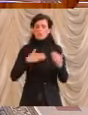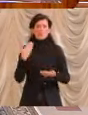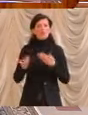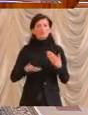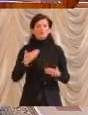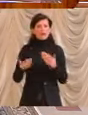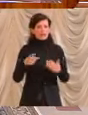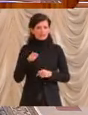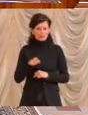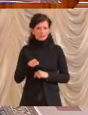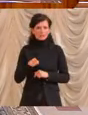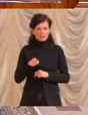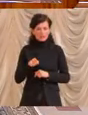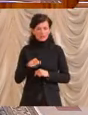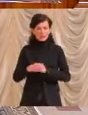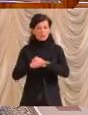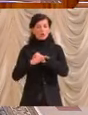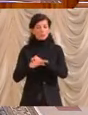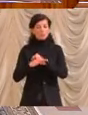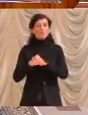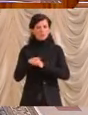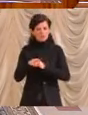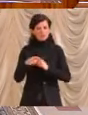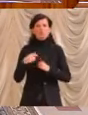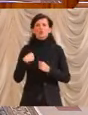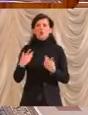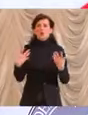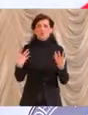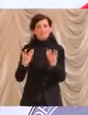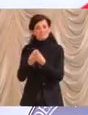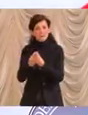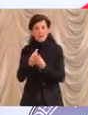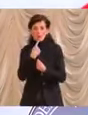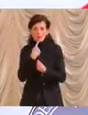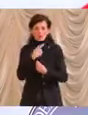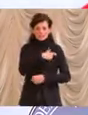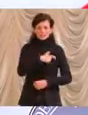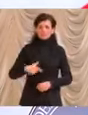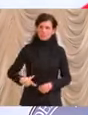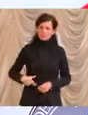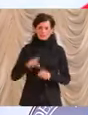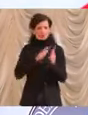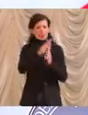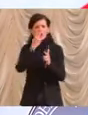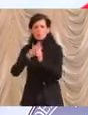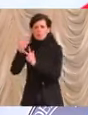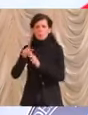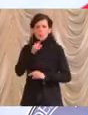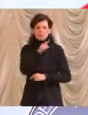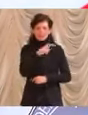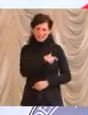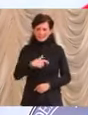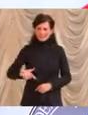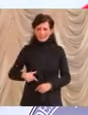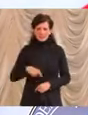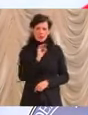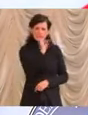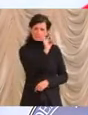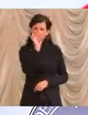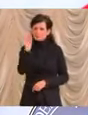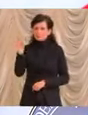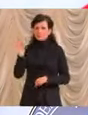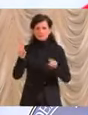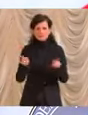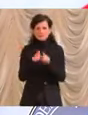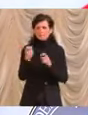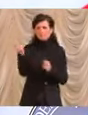impatto. Coinvolgiamo i comuni, i sindaci. I sindaci sono le nostre sentinelle, le nostre prime sentinelle,